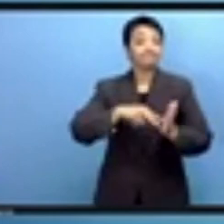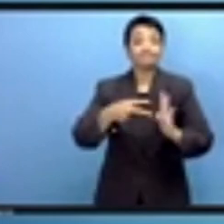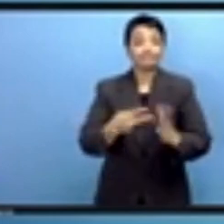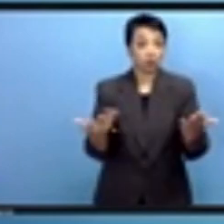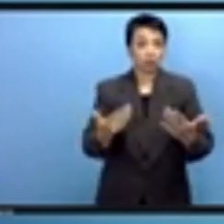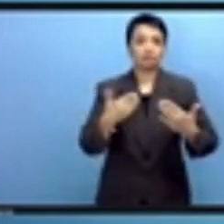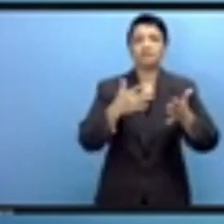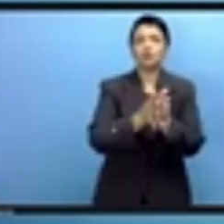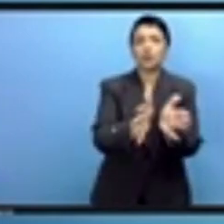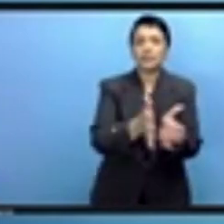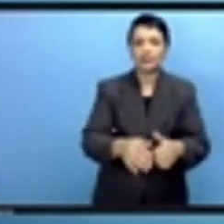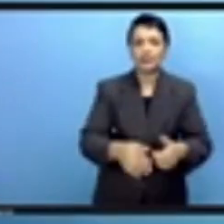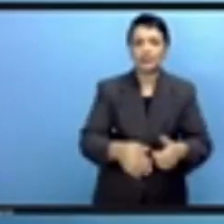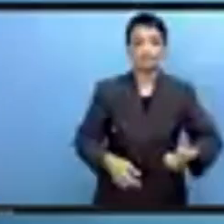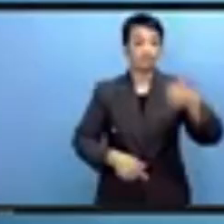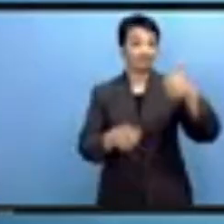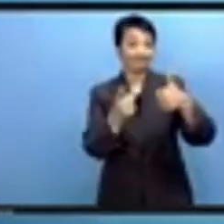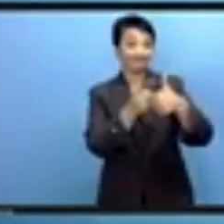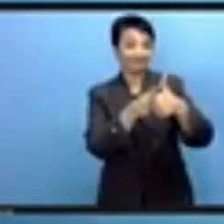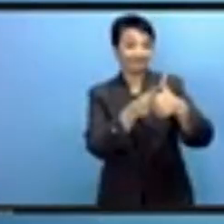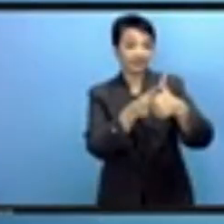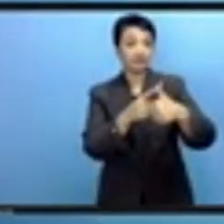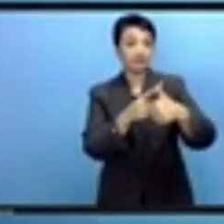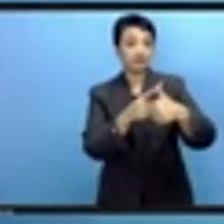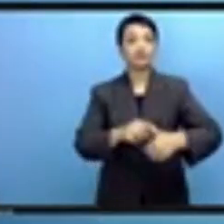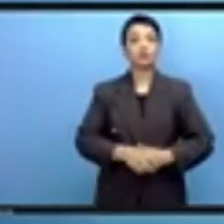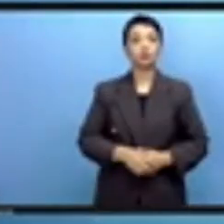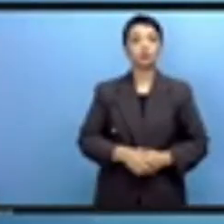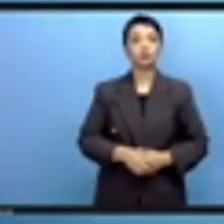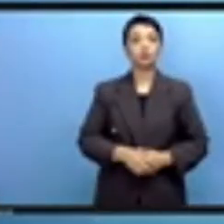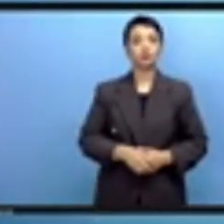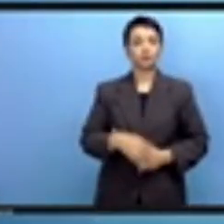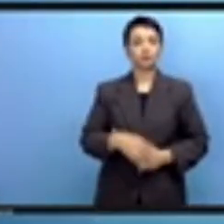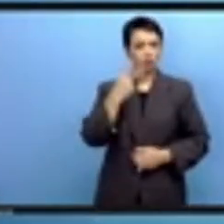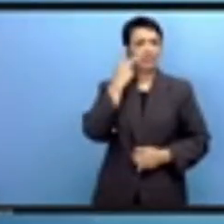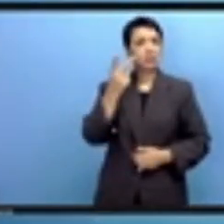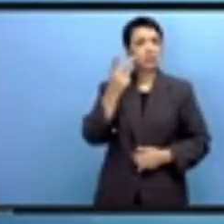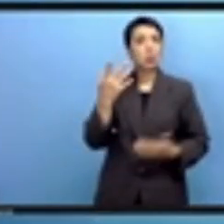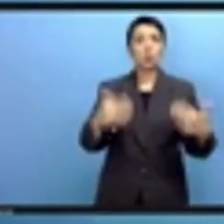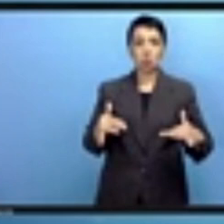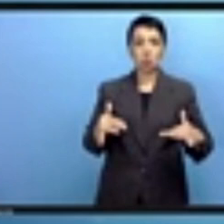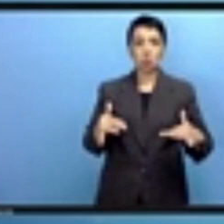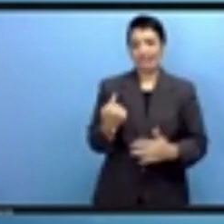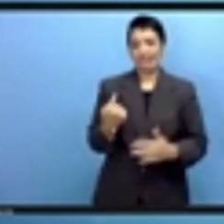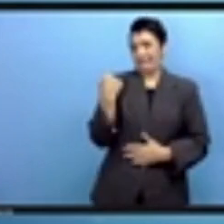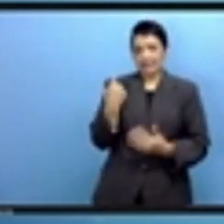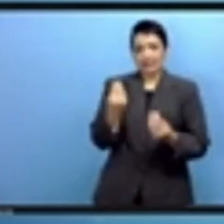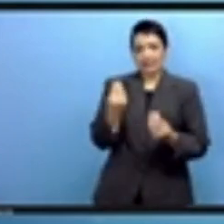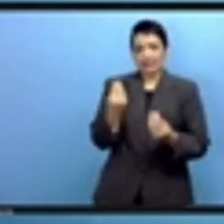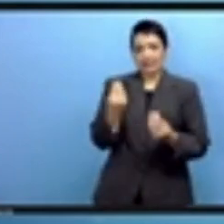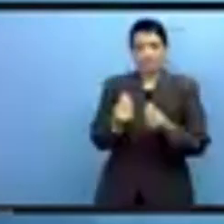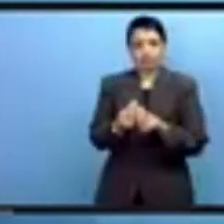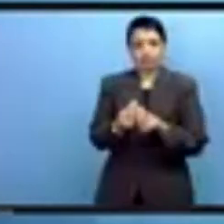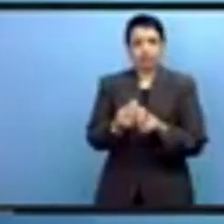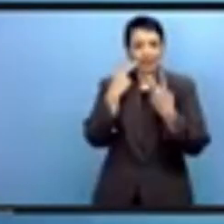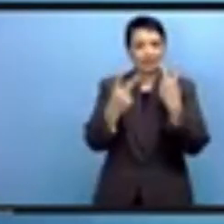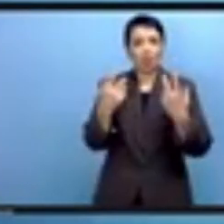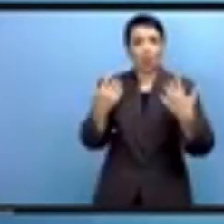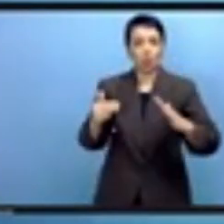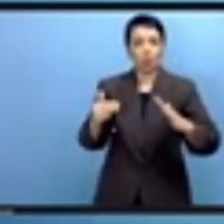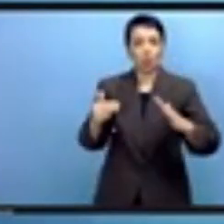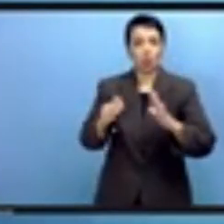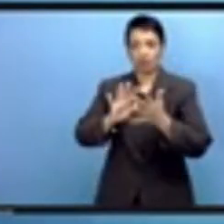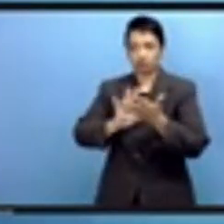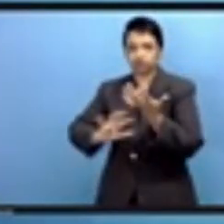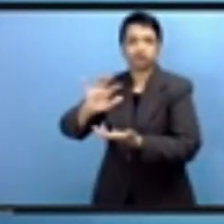它意味着以下。第一点，最近的这些危机，它的出现和加剧